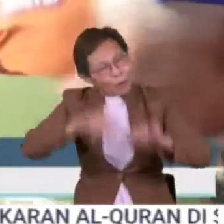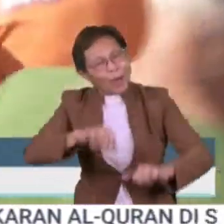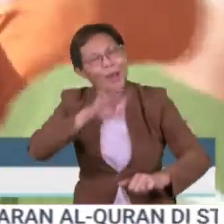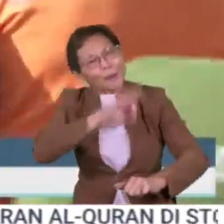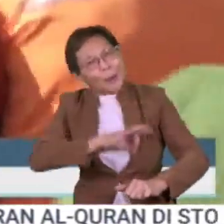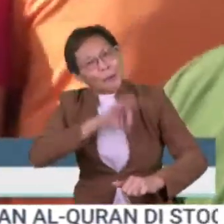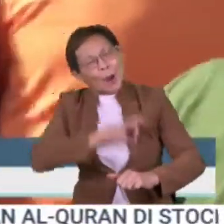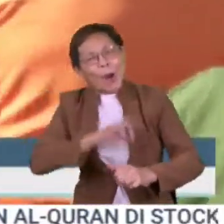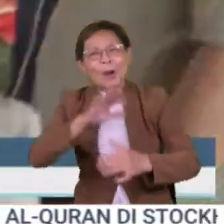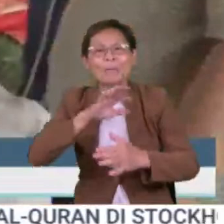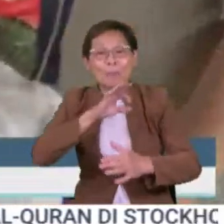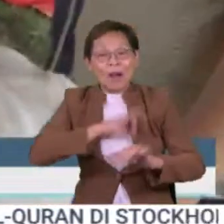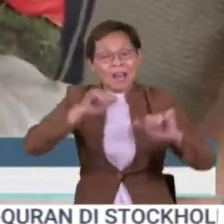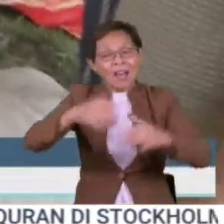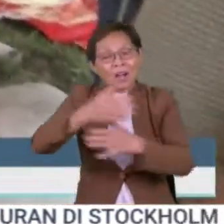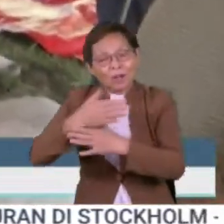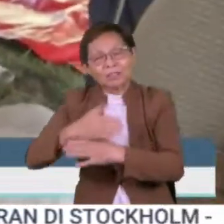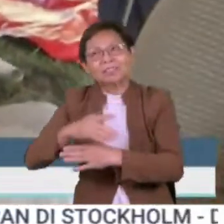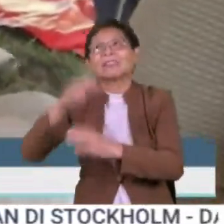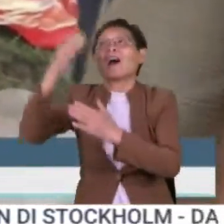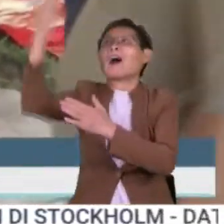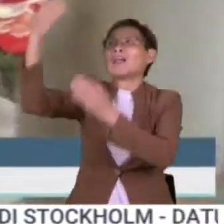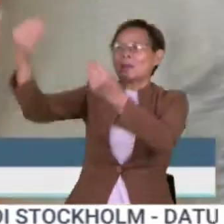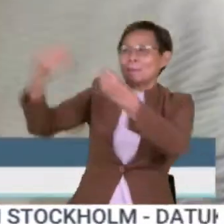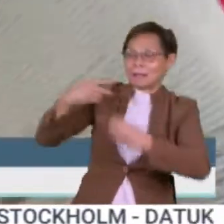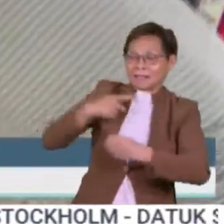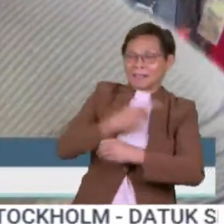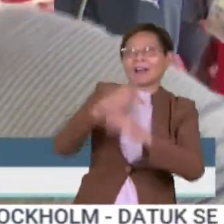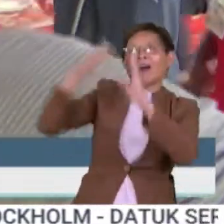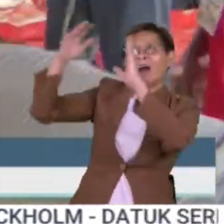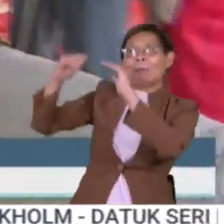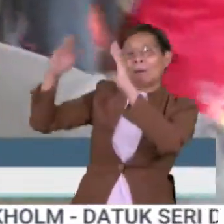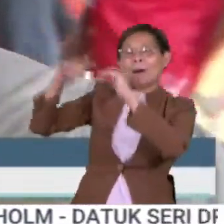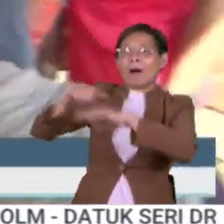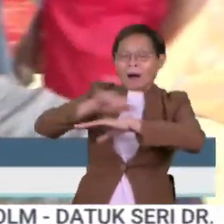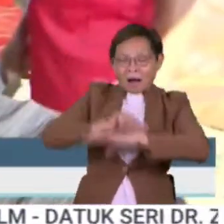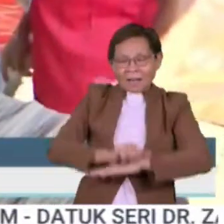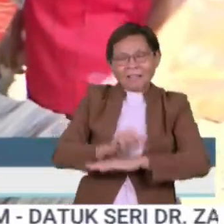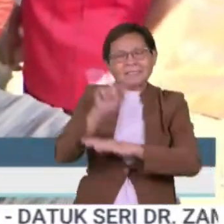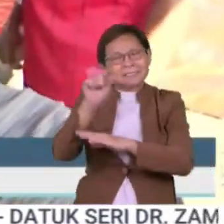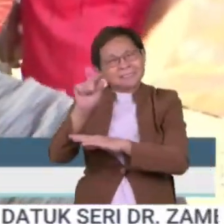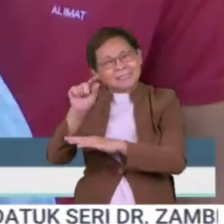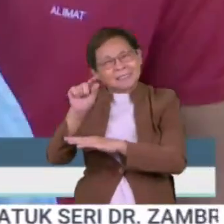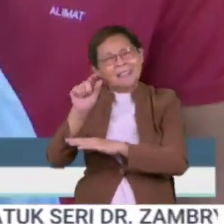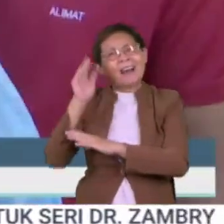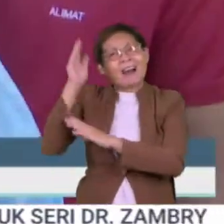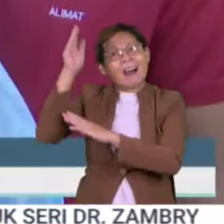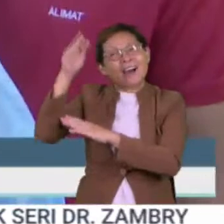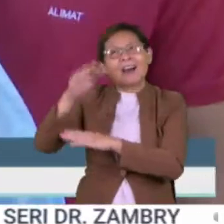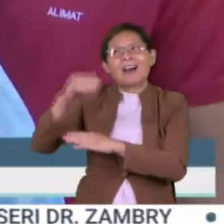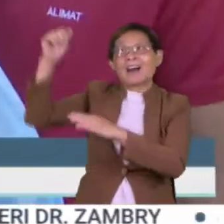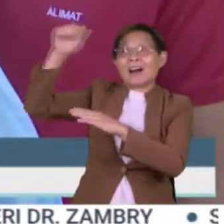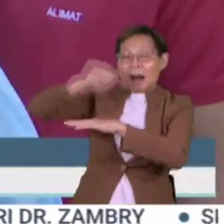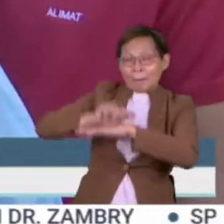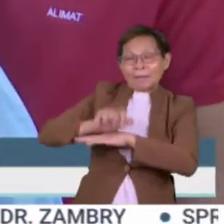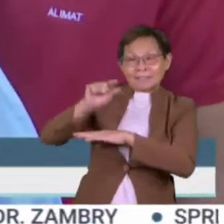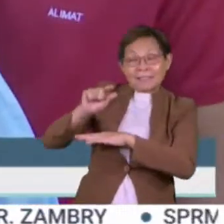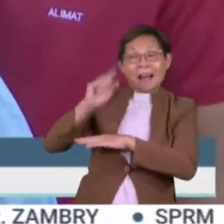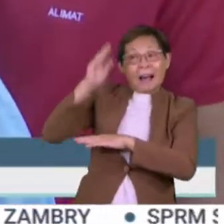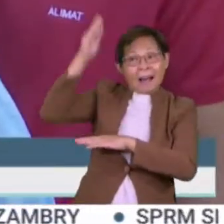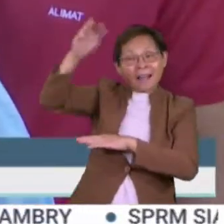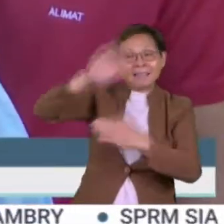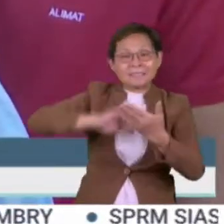yang diberikan oleh Allah Subhanahu Wa Ta'Ala kepada kita cobalah mudah-mudahan amalan yang sedikit ini akan menjadi sesuatu